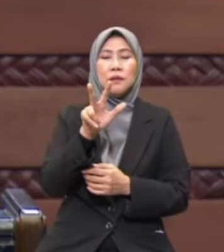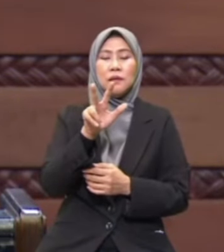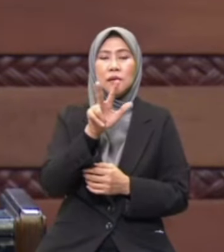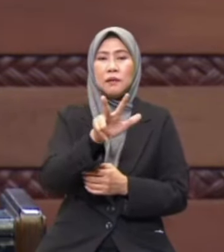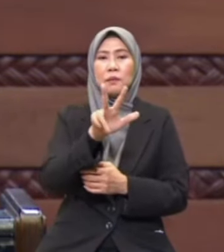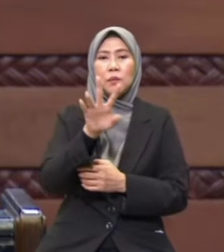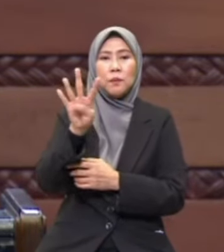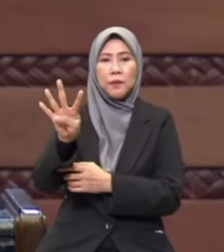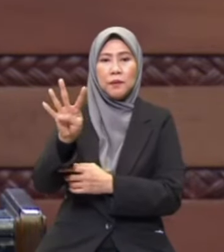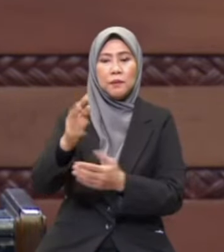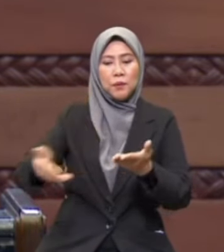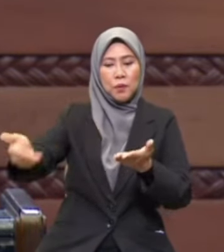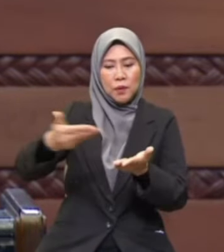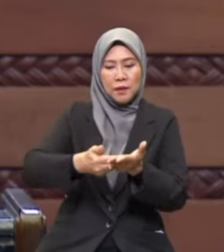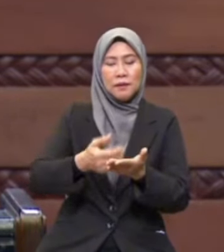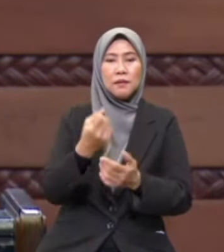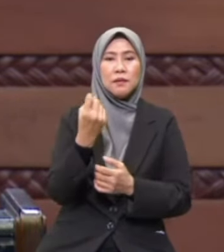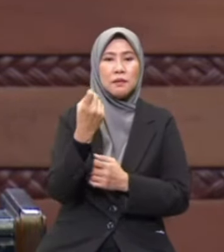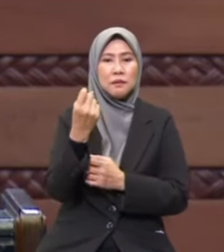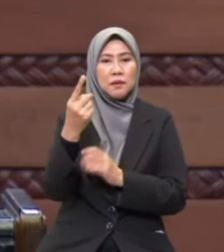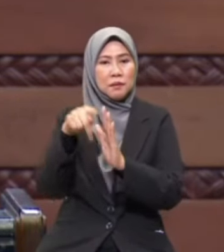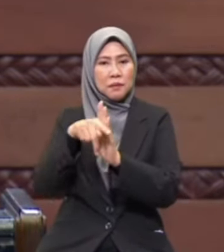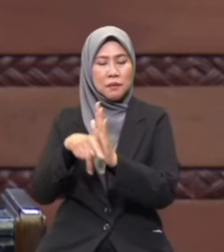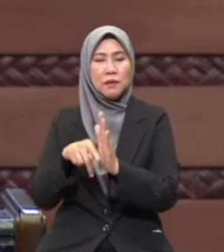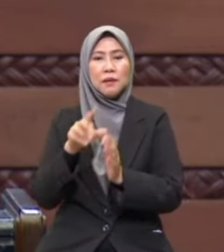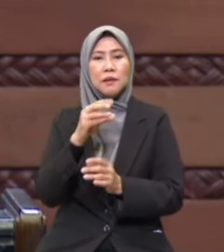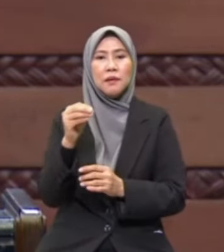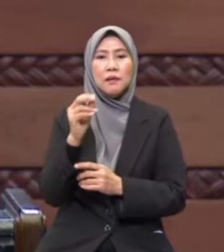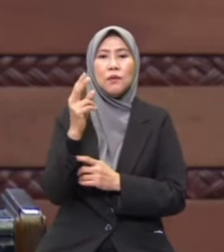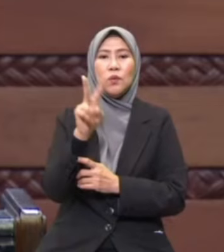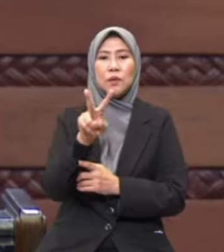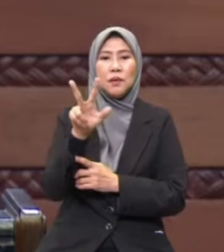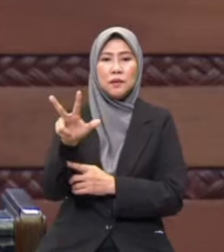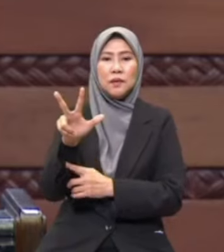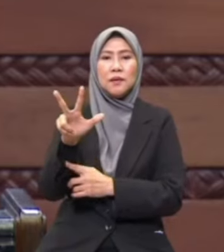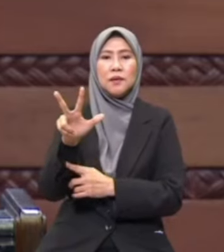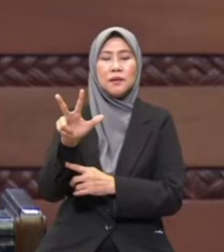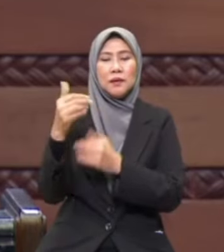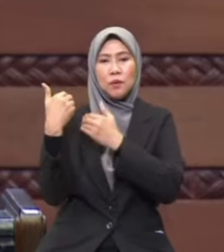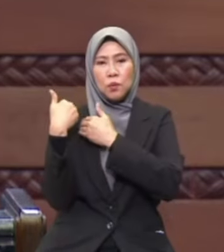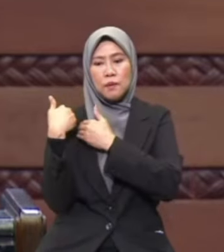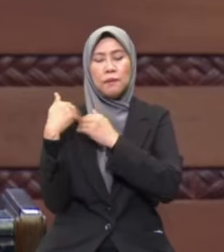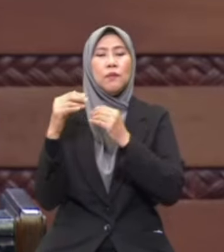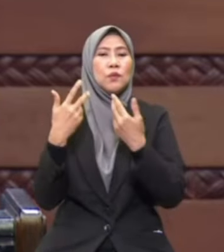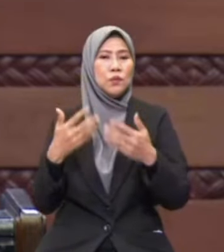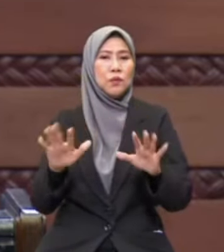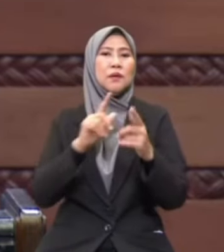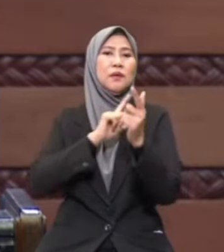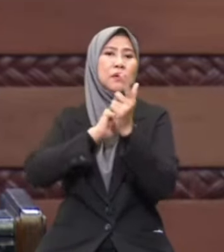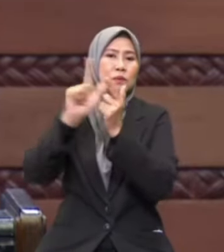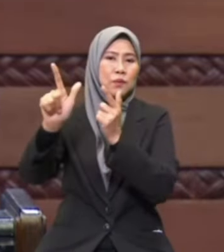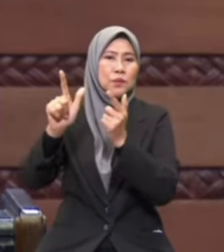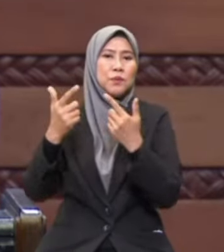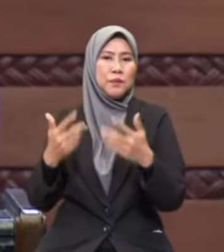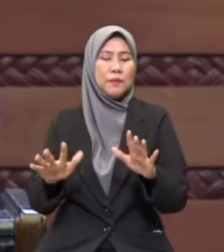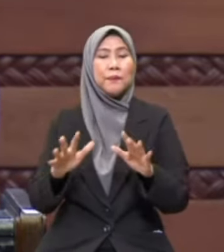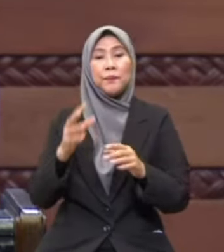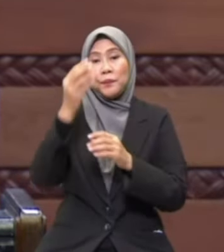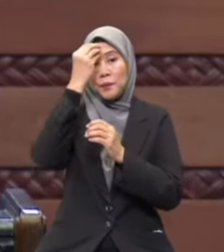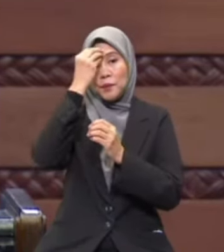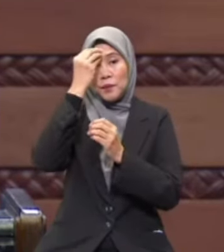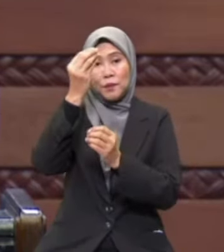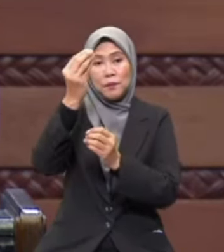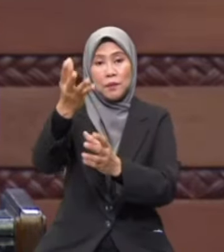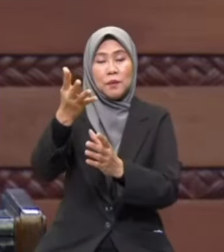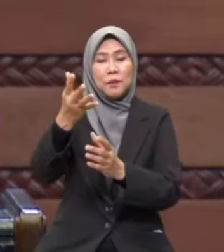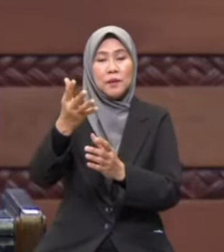permohonan 11 prinsipal dan 23 tanggungan telah dilulus untuk makluman yang berhormat yang